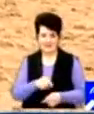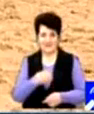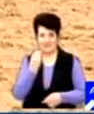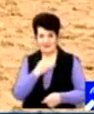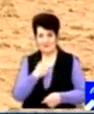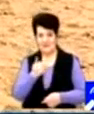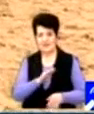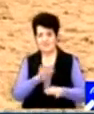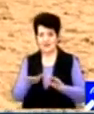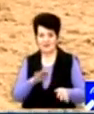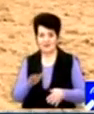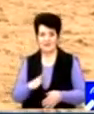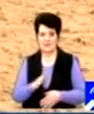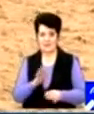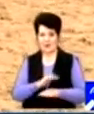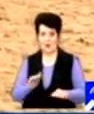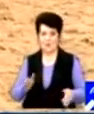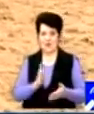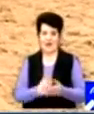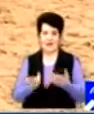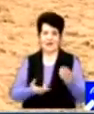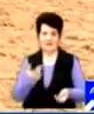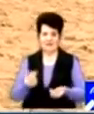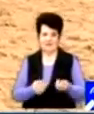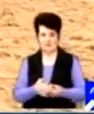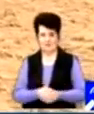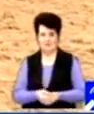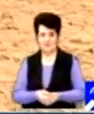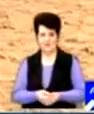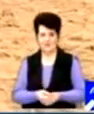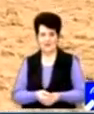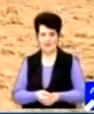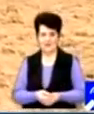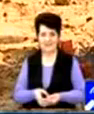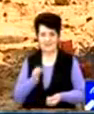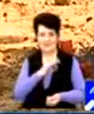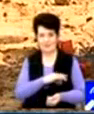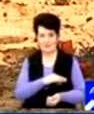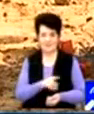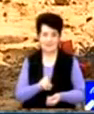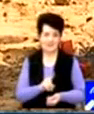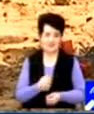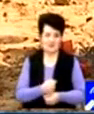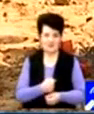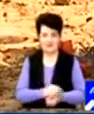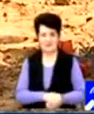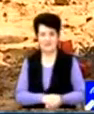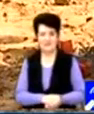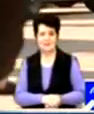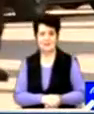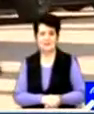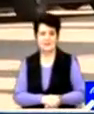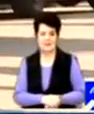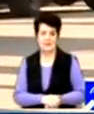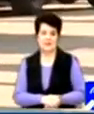bine amenajat, copilul are un loc și spațiu unde să folosească sau autolocarul sau să se joace cu